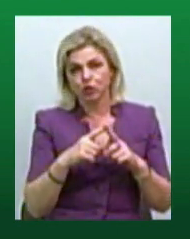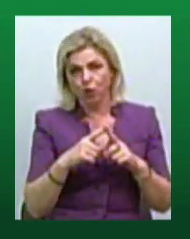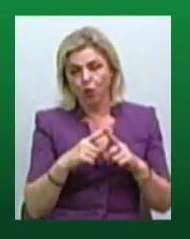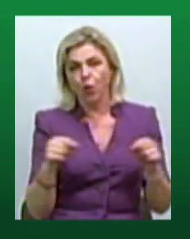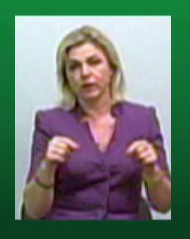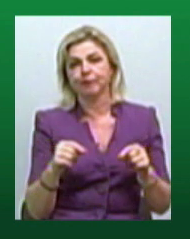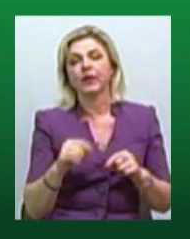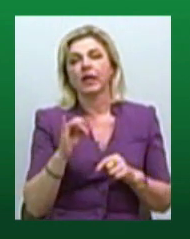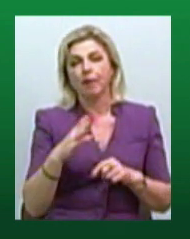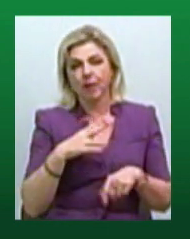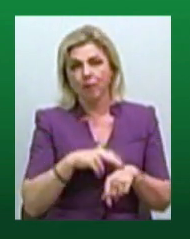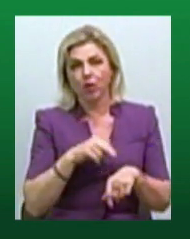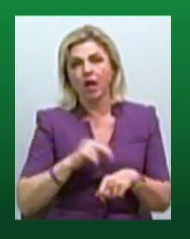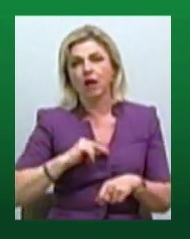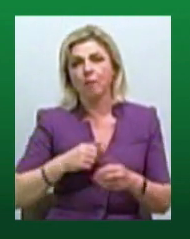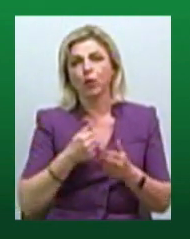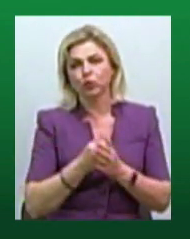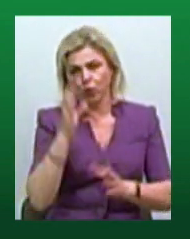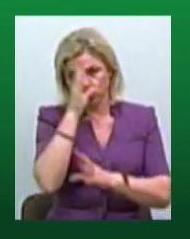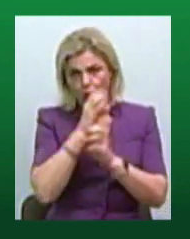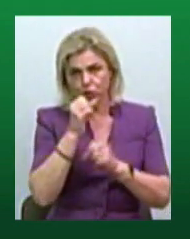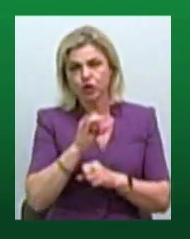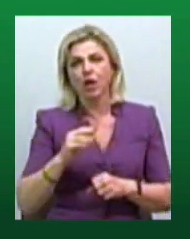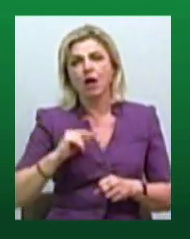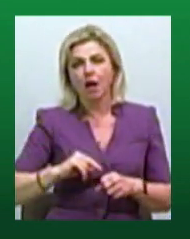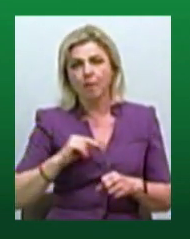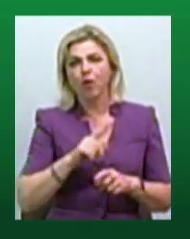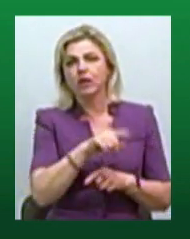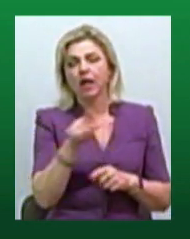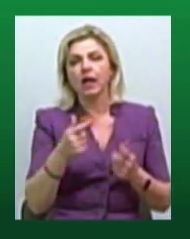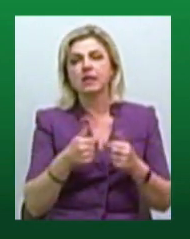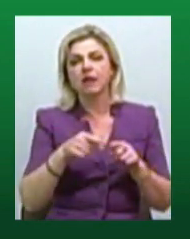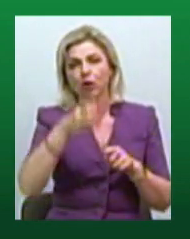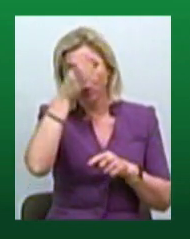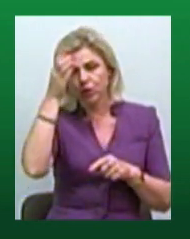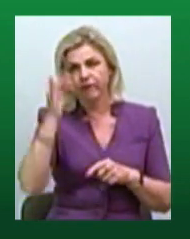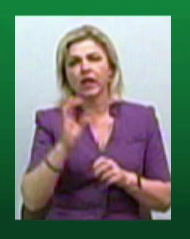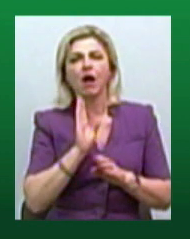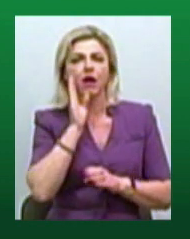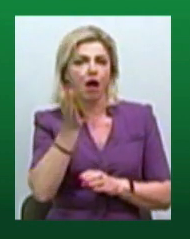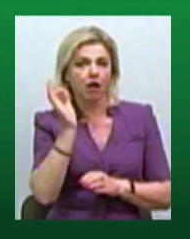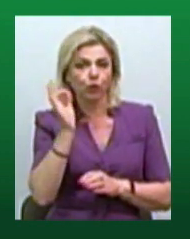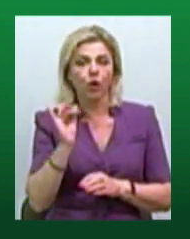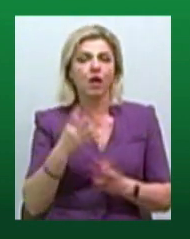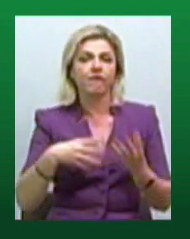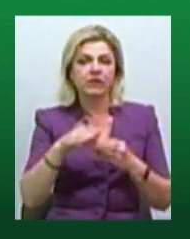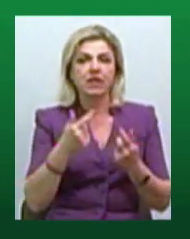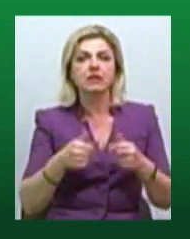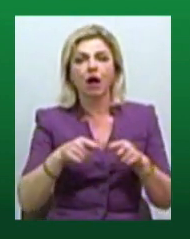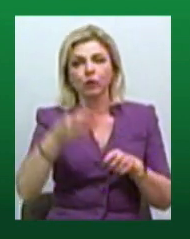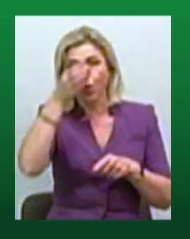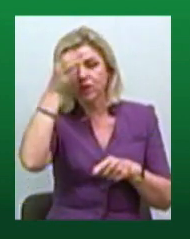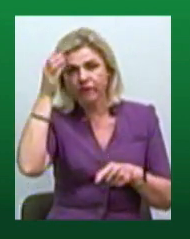Поліція працювала до пізної ночі, працювала також в деяких закладах освіти ще й зранку. Відповідно, всі заклади освіти